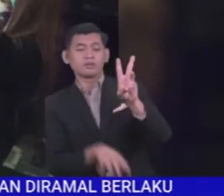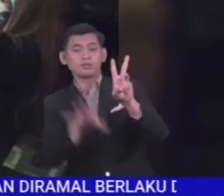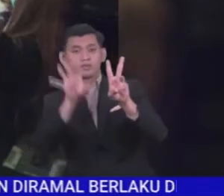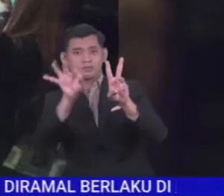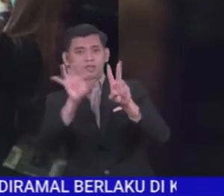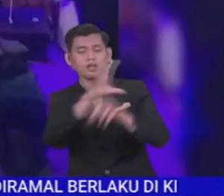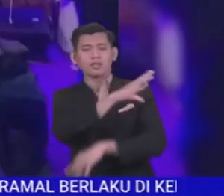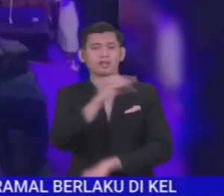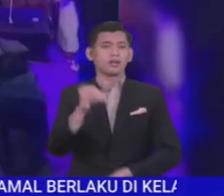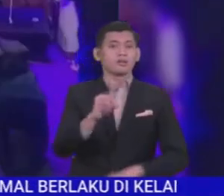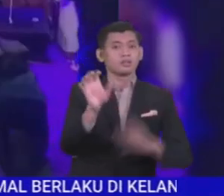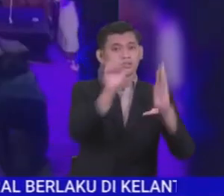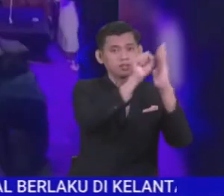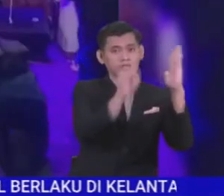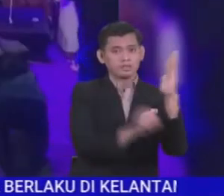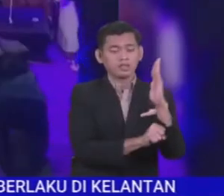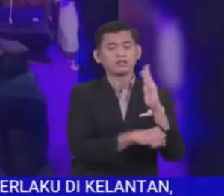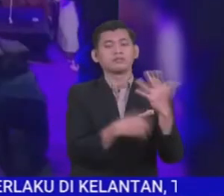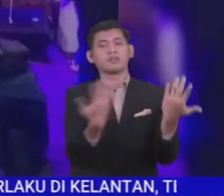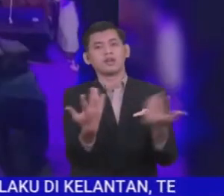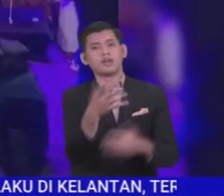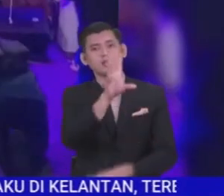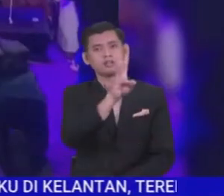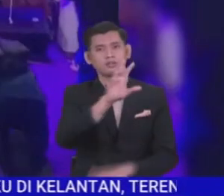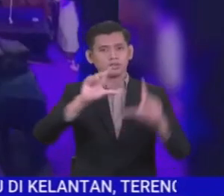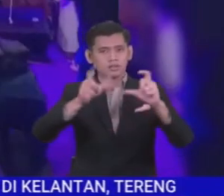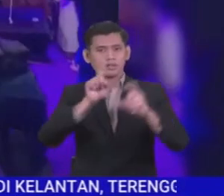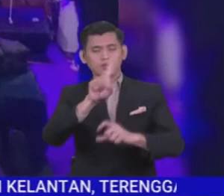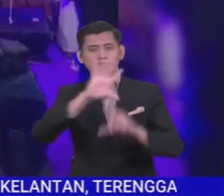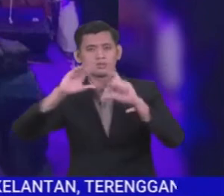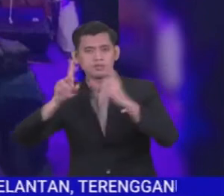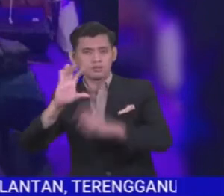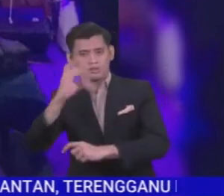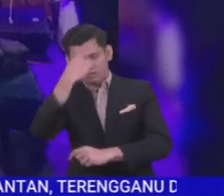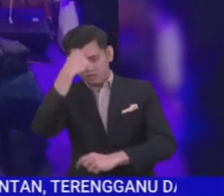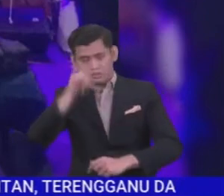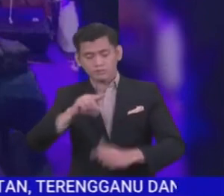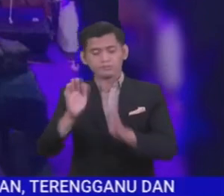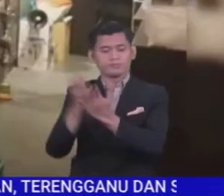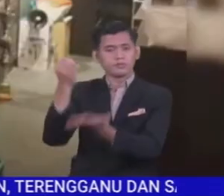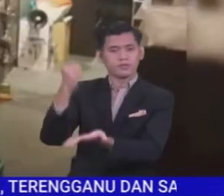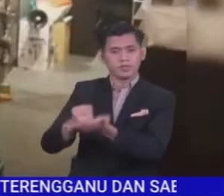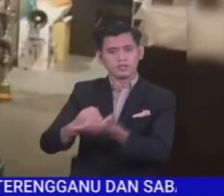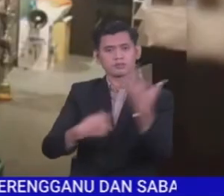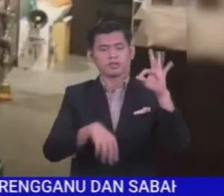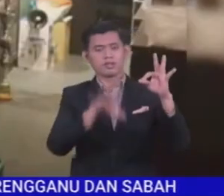serta section 6 Golongan 1 kurungan si akta imigresen 996